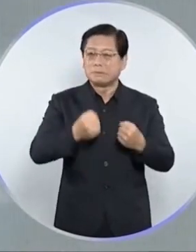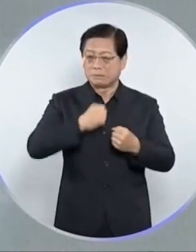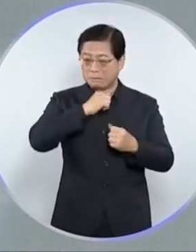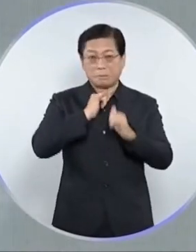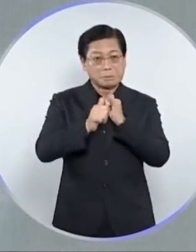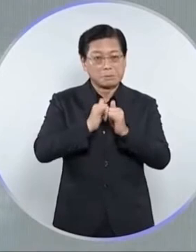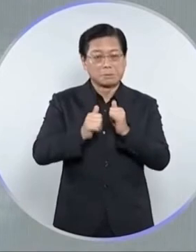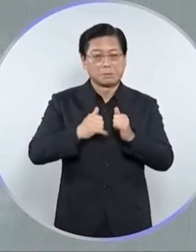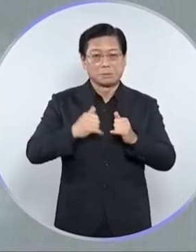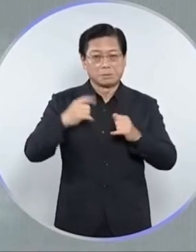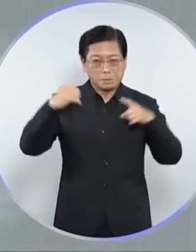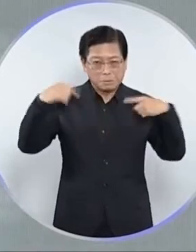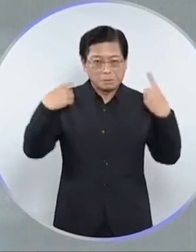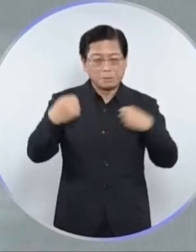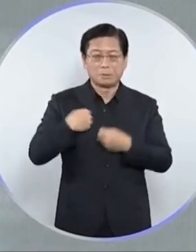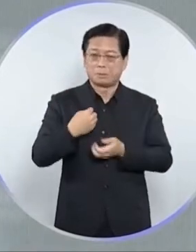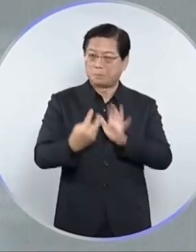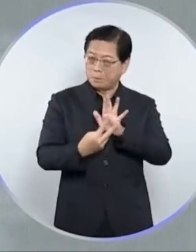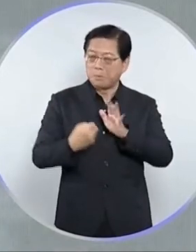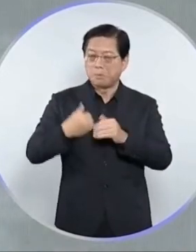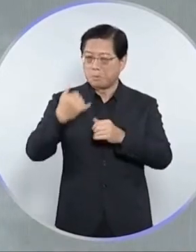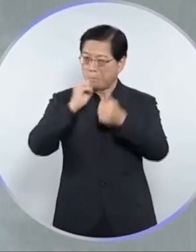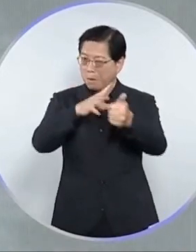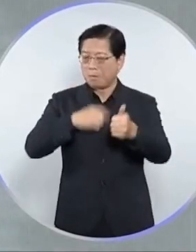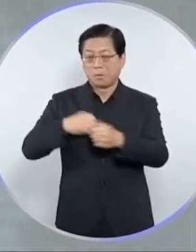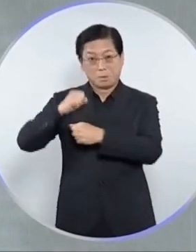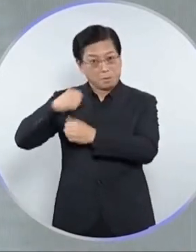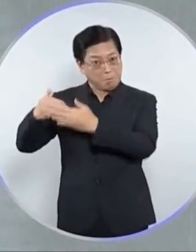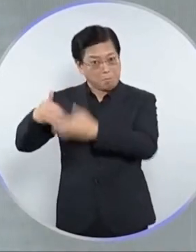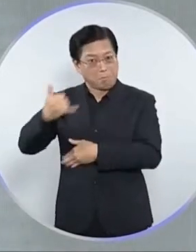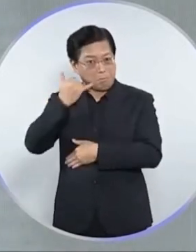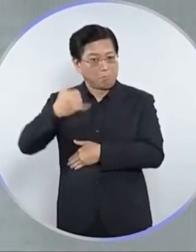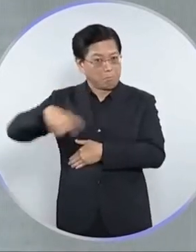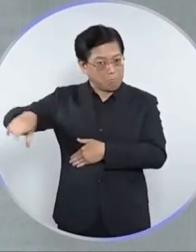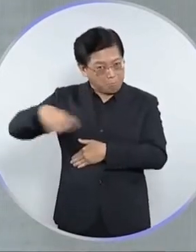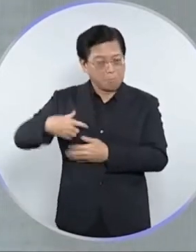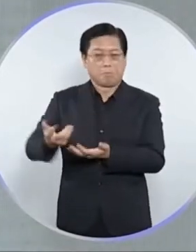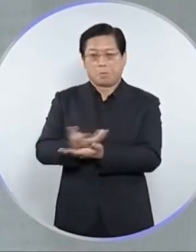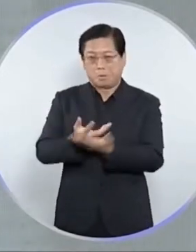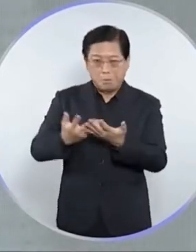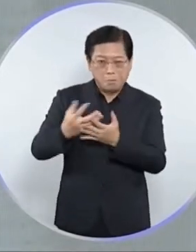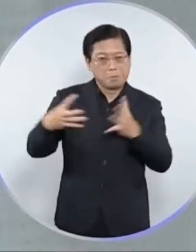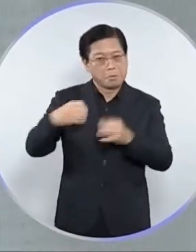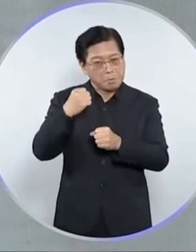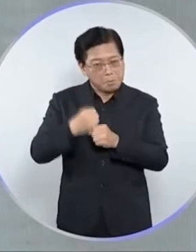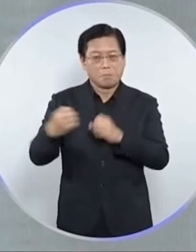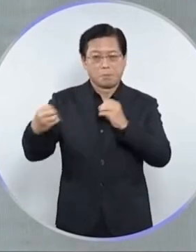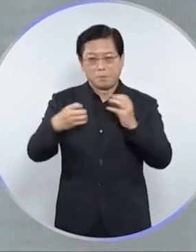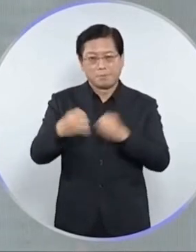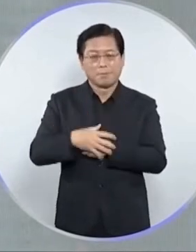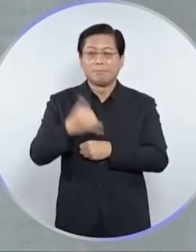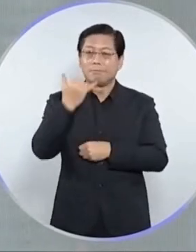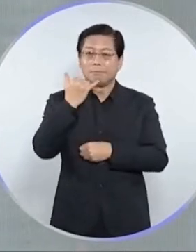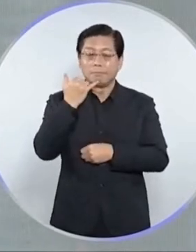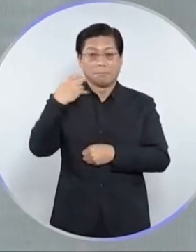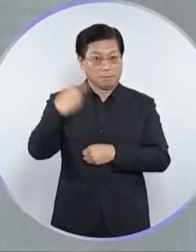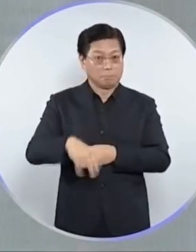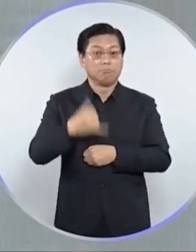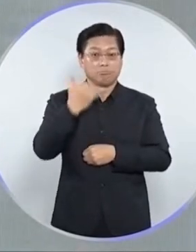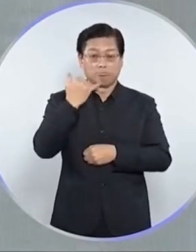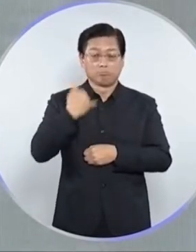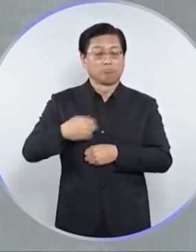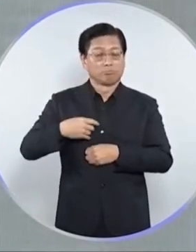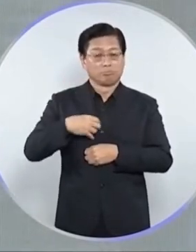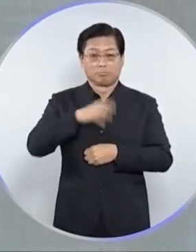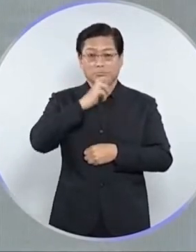湾社会常常扬言，你们可以跟中国进行各项的交流、合作、谈判，甚至于还可以签